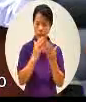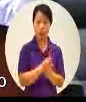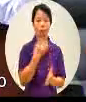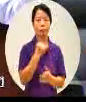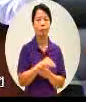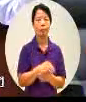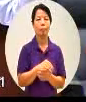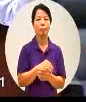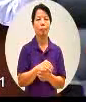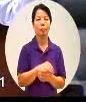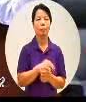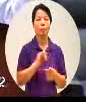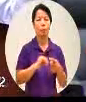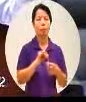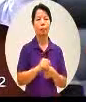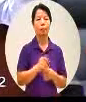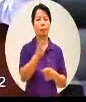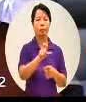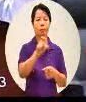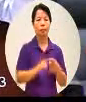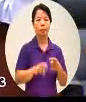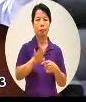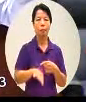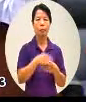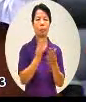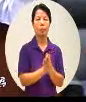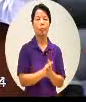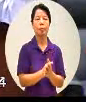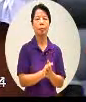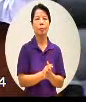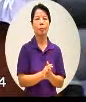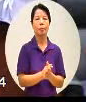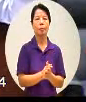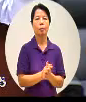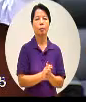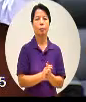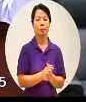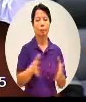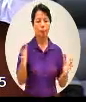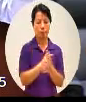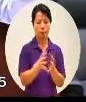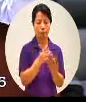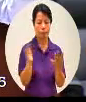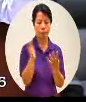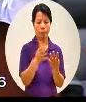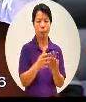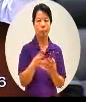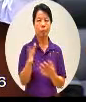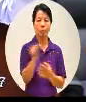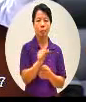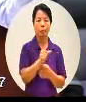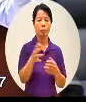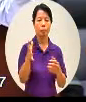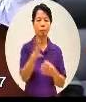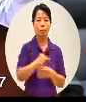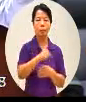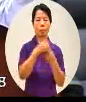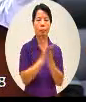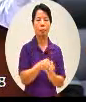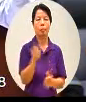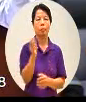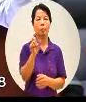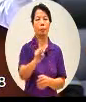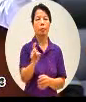有过啦，歹听啦，我算较歹啦吼、哦。他这个差距，算讲囡仔较好诶，含囡仔